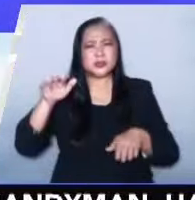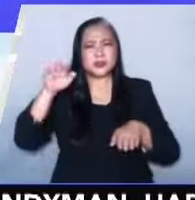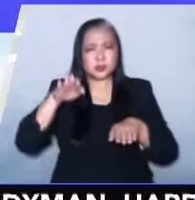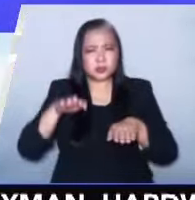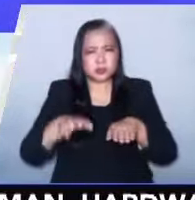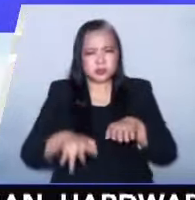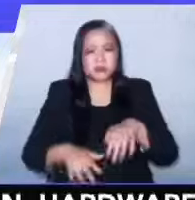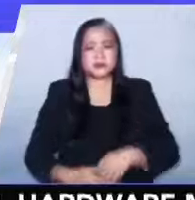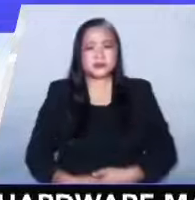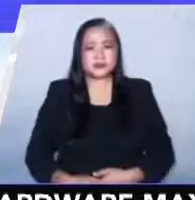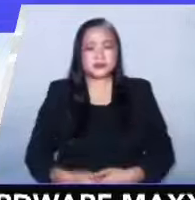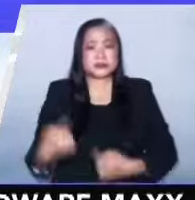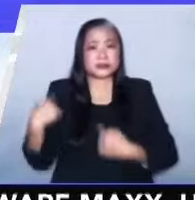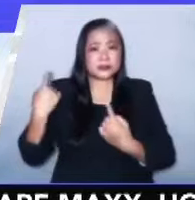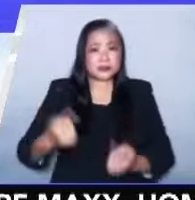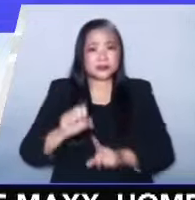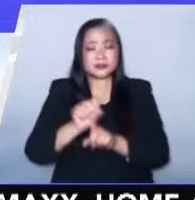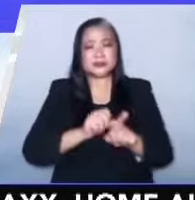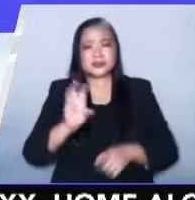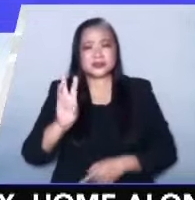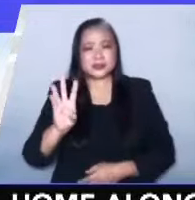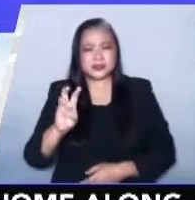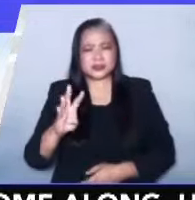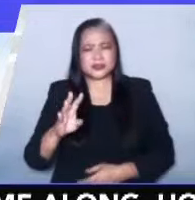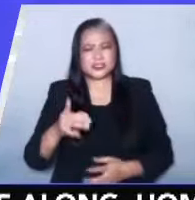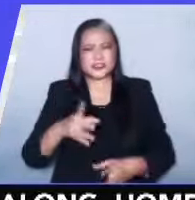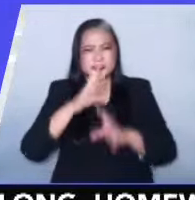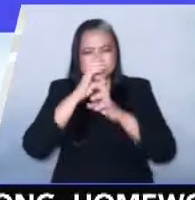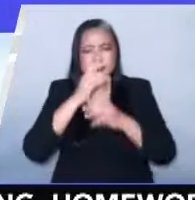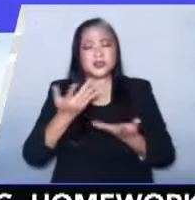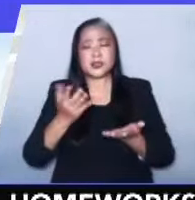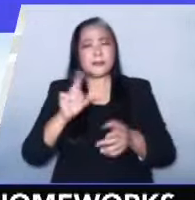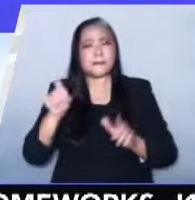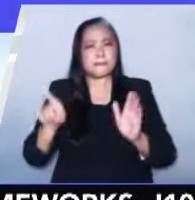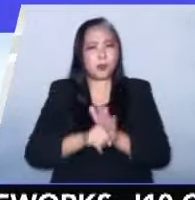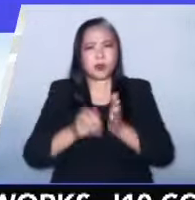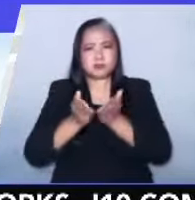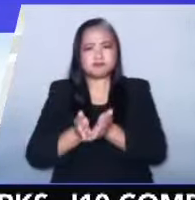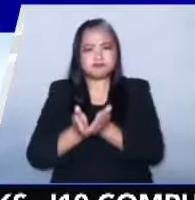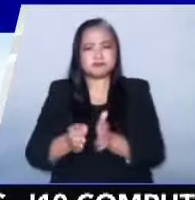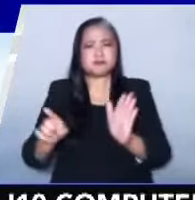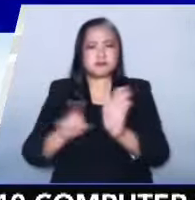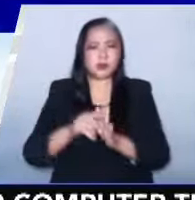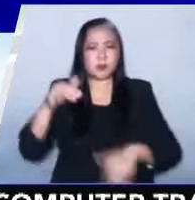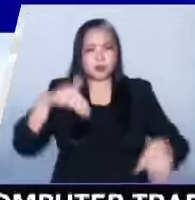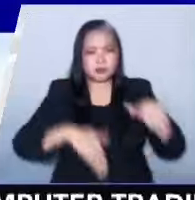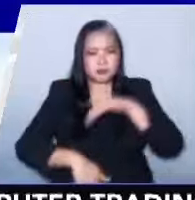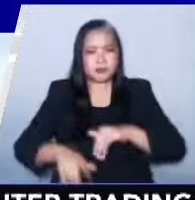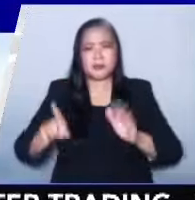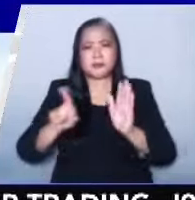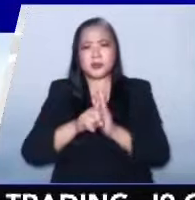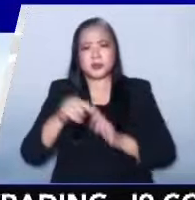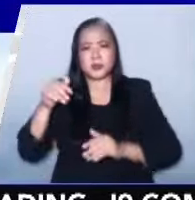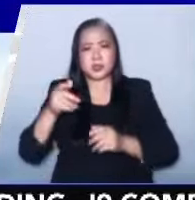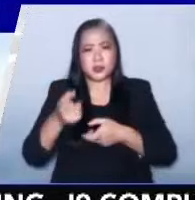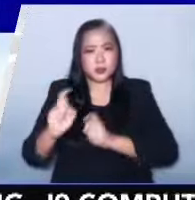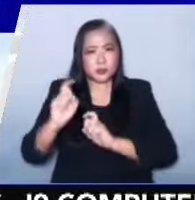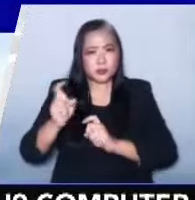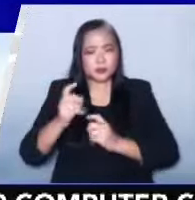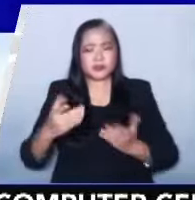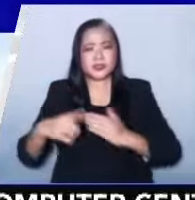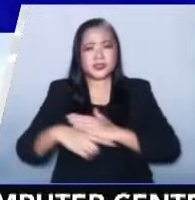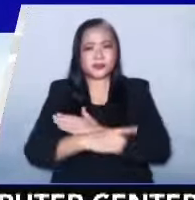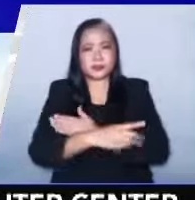September 16, mahigpit nang ipinatutupad ang no sailing, no swimming at no fishing policy sa baybayan ng Dagupan City. Kung